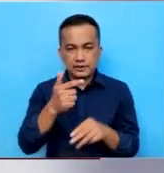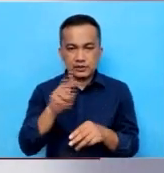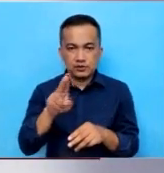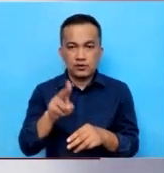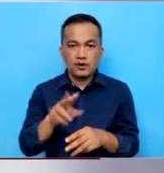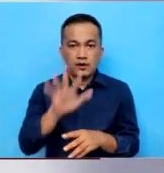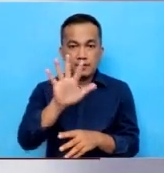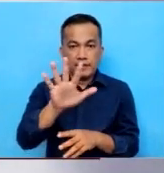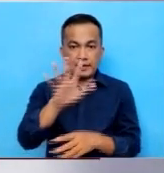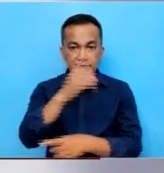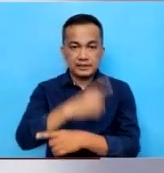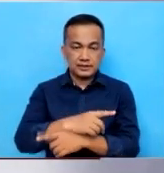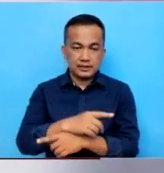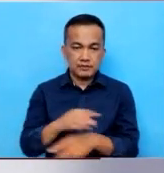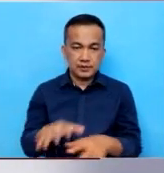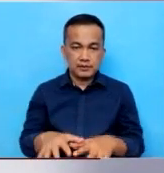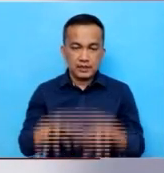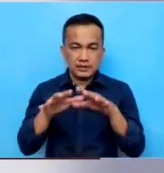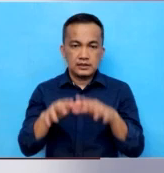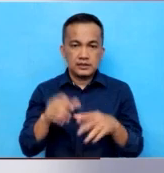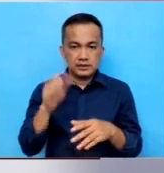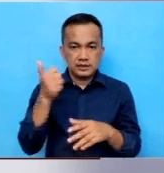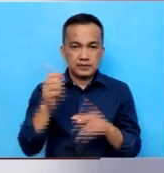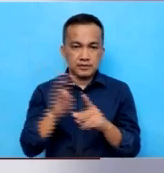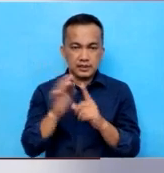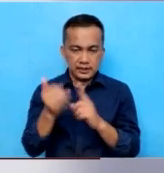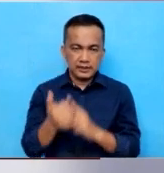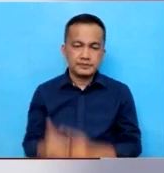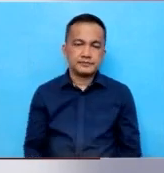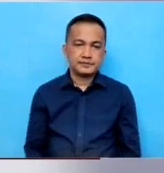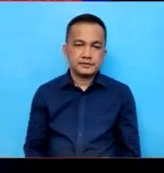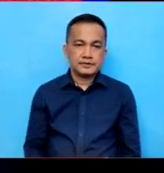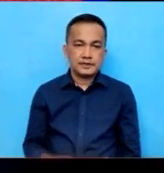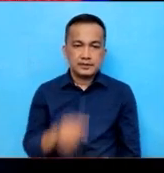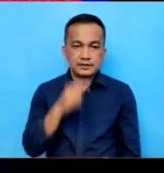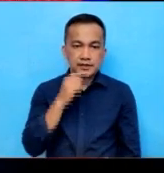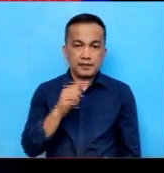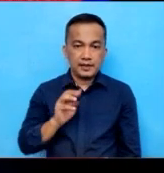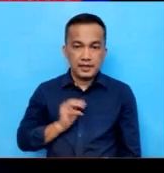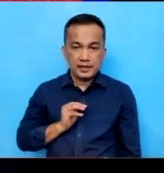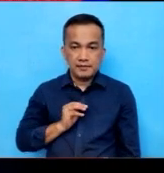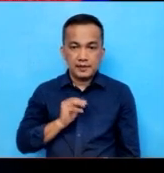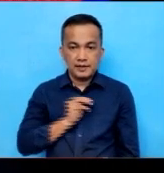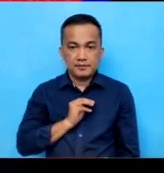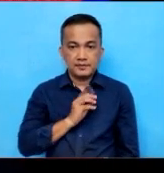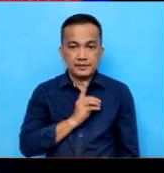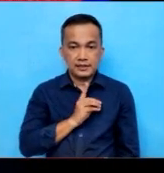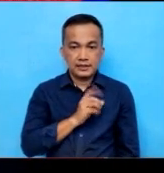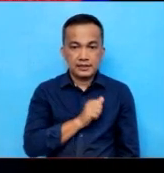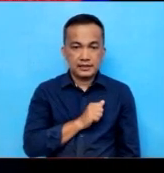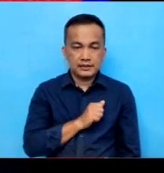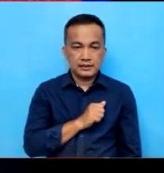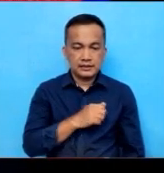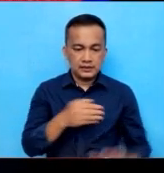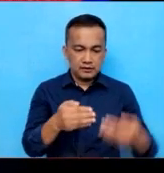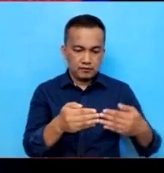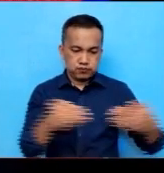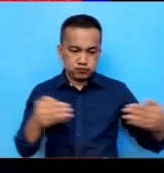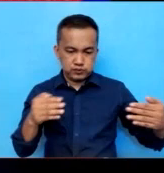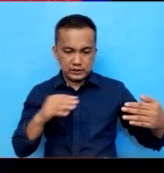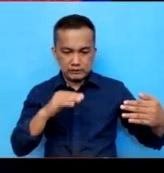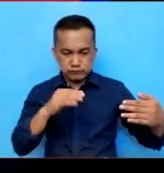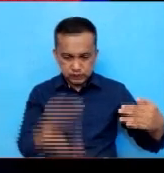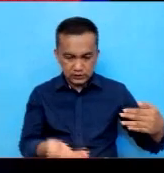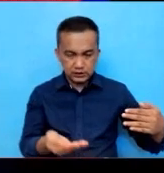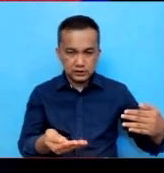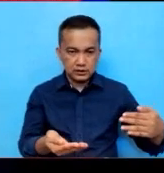ang 10 barangay sa lungsod. Sabi ng Metro Manila Development Authority, nasira ang navigational gate nila na nagkukontrol